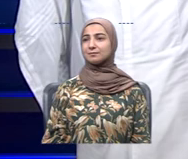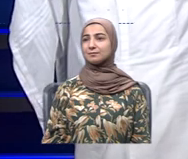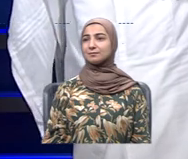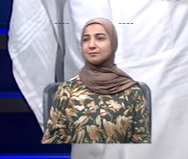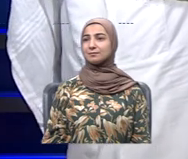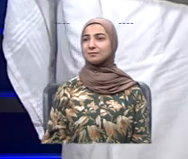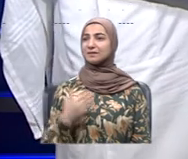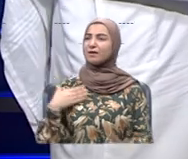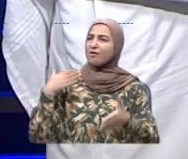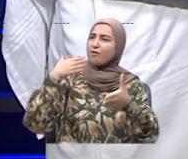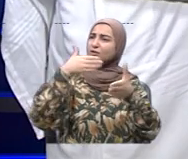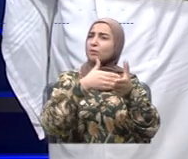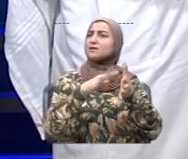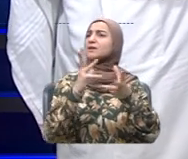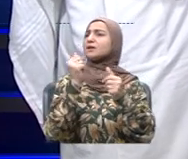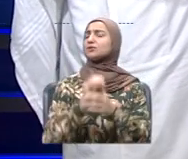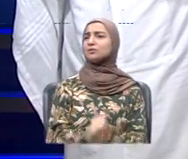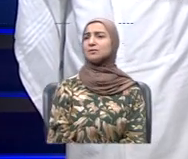توصل الكاتب إلى ماذا؟